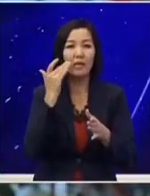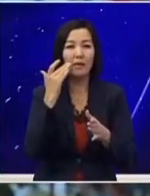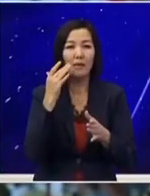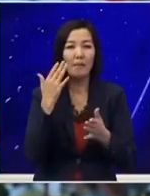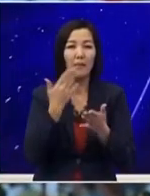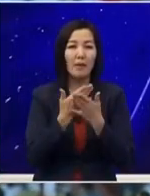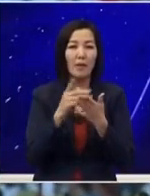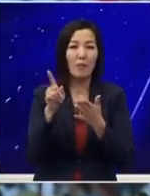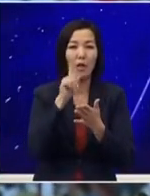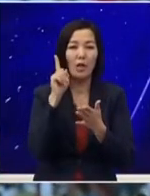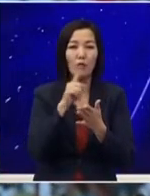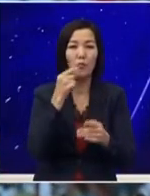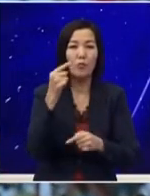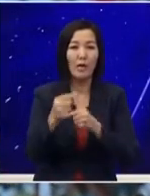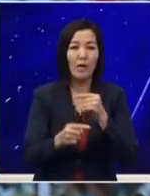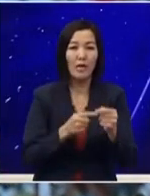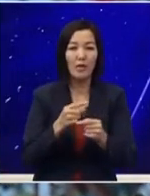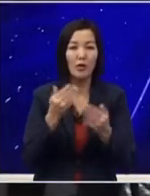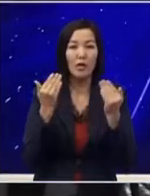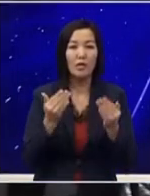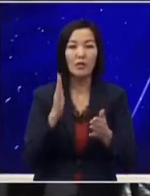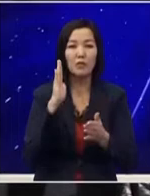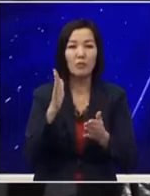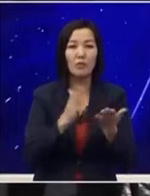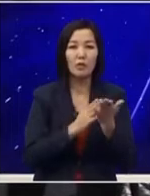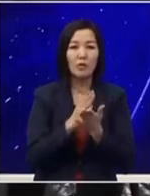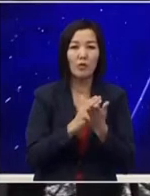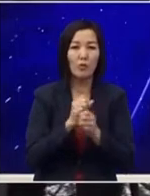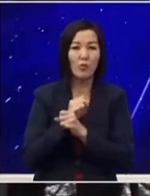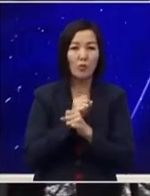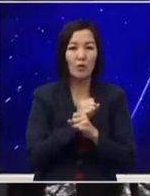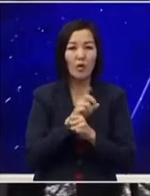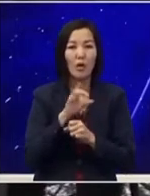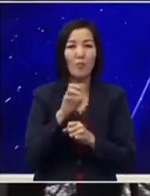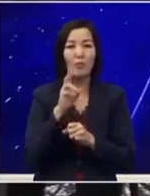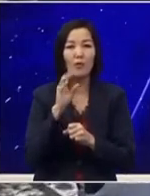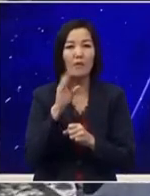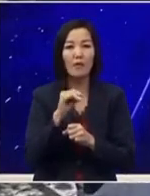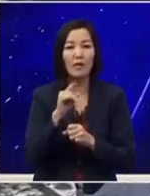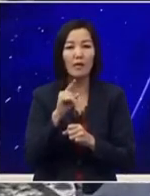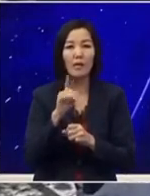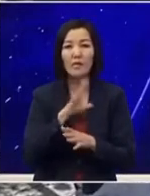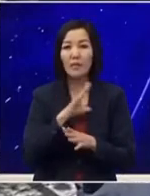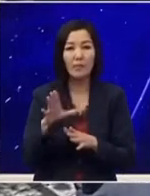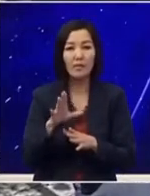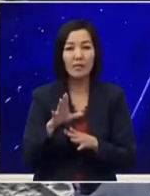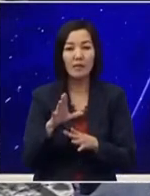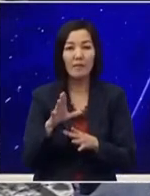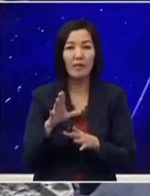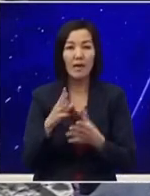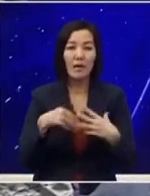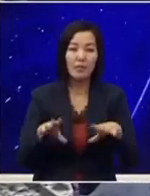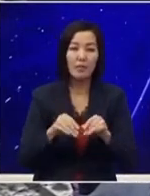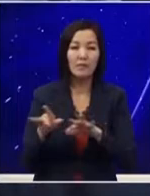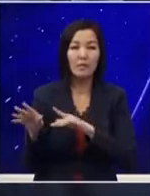ставили в пример молодому поколению. Даже будучи на заслуженном отдыхе, Турар Бостанова не переставала заниматься